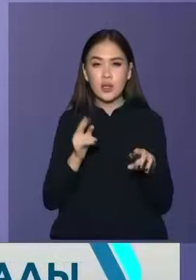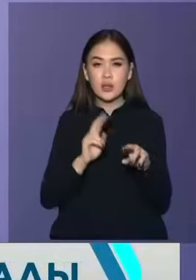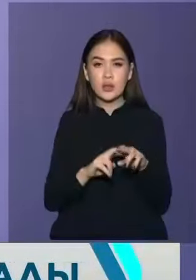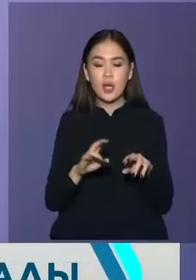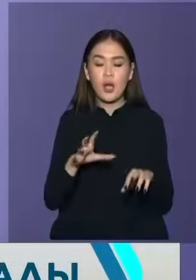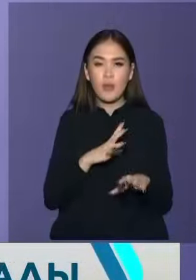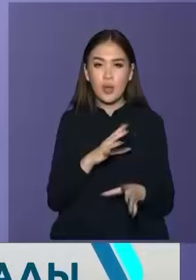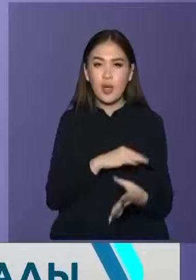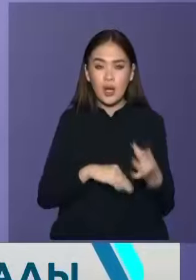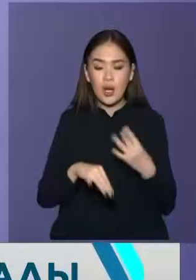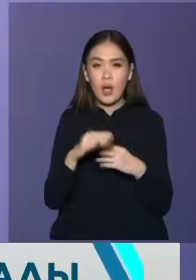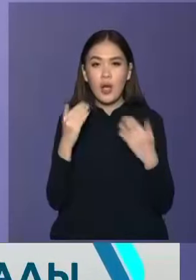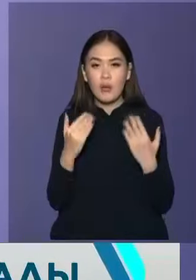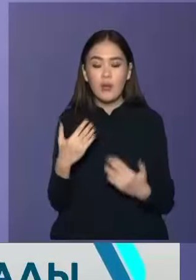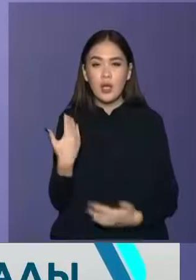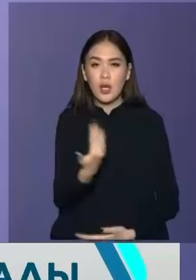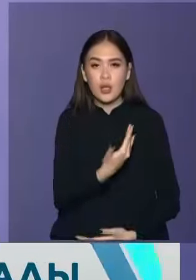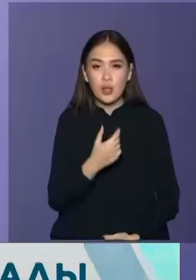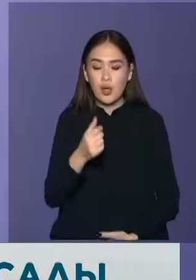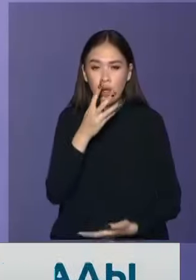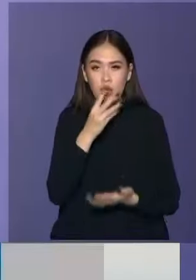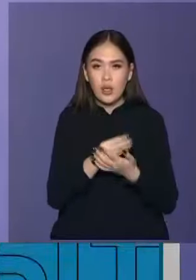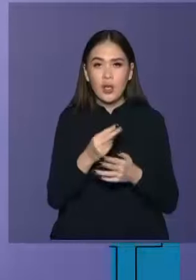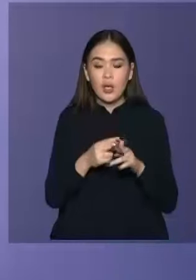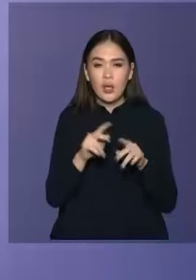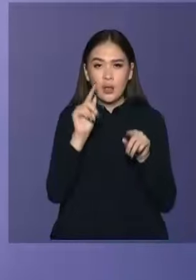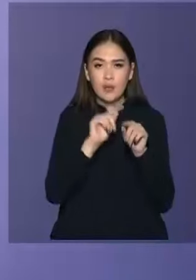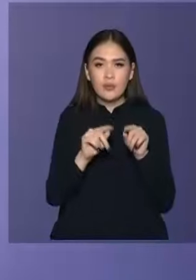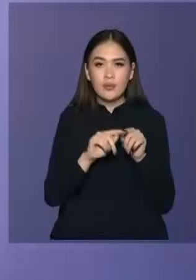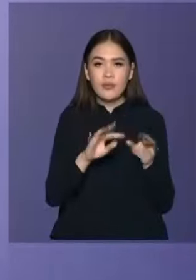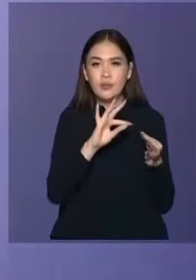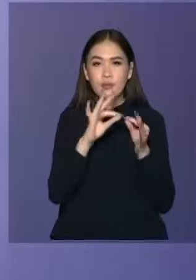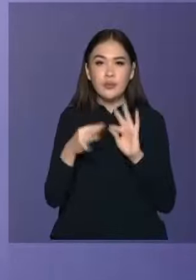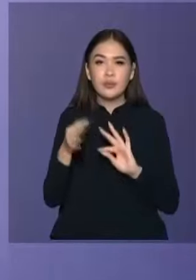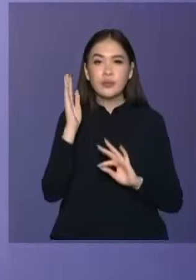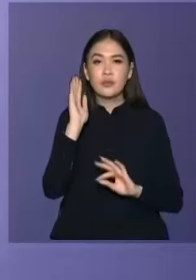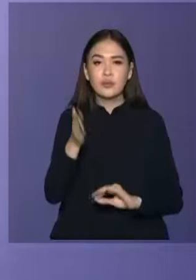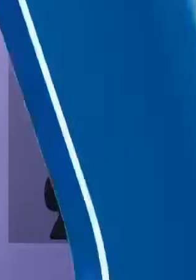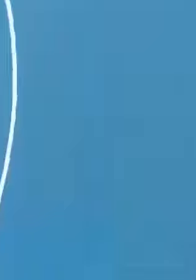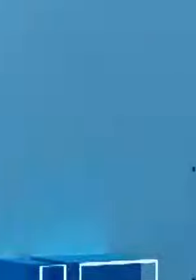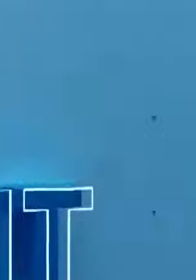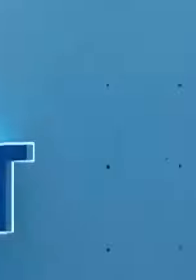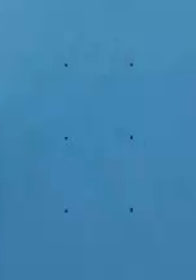осындай мәселелерді біз өзіміздің сарапшылармен бірге талқылайтын боламыз.